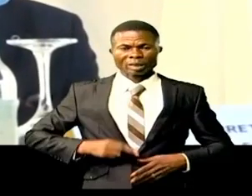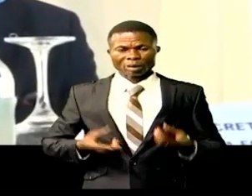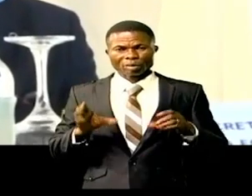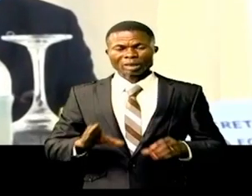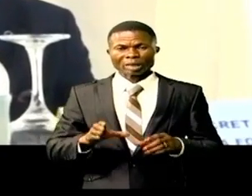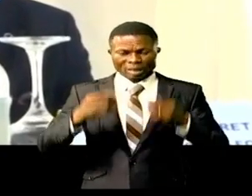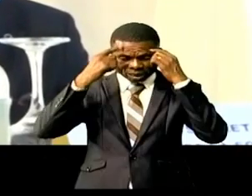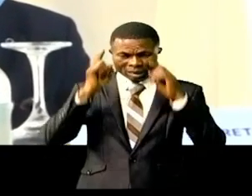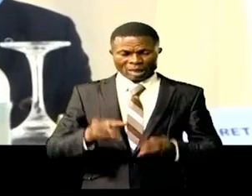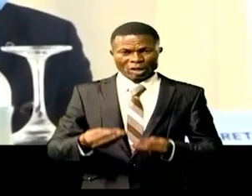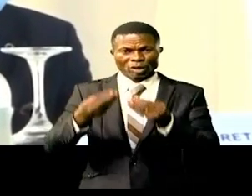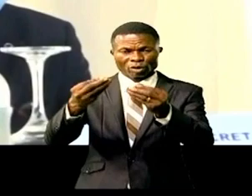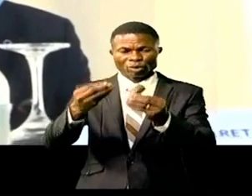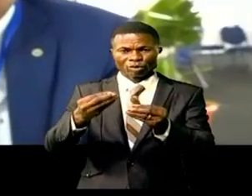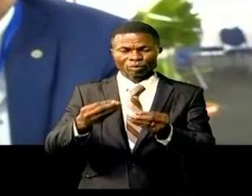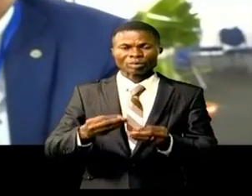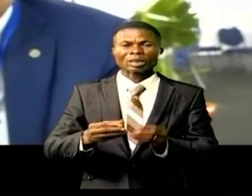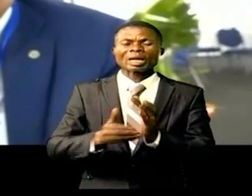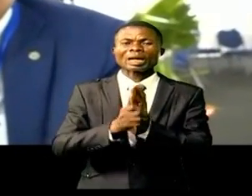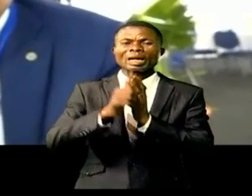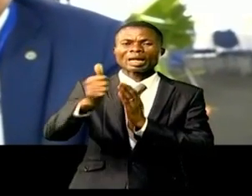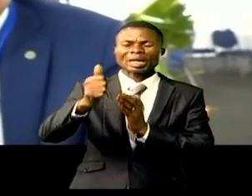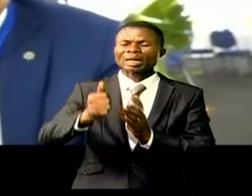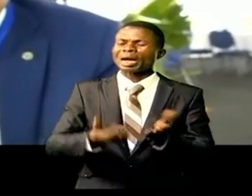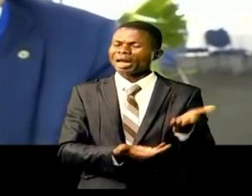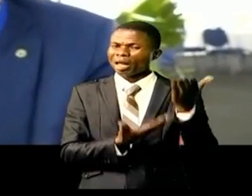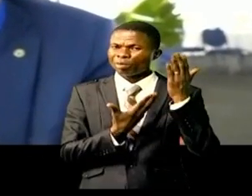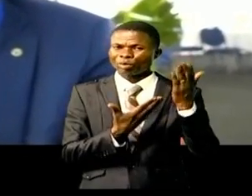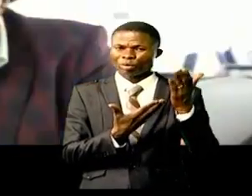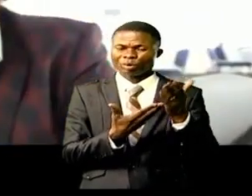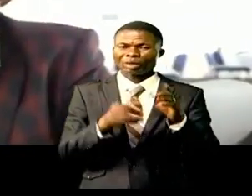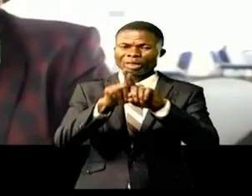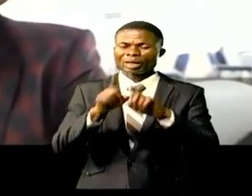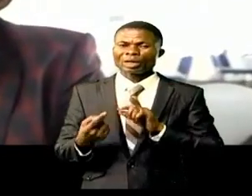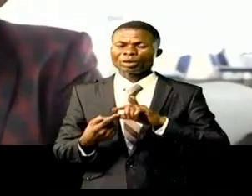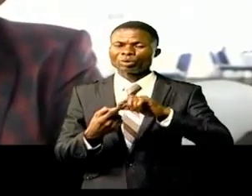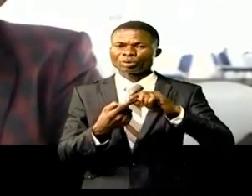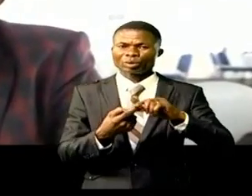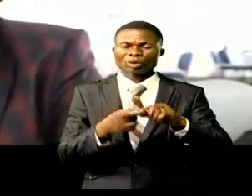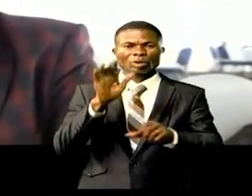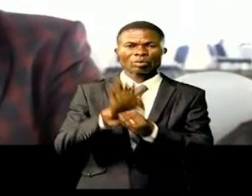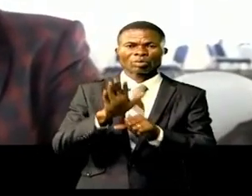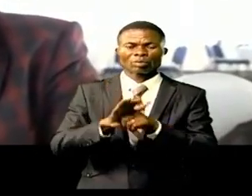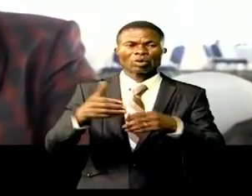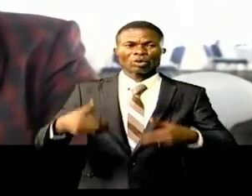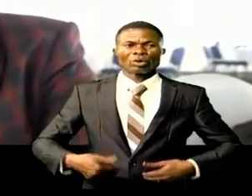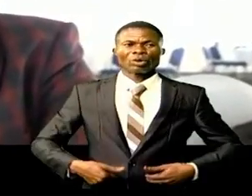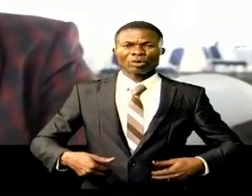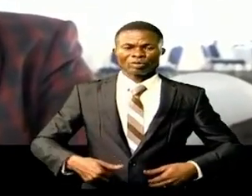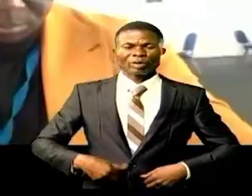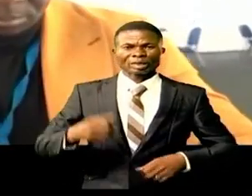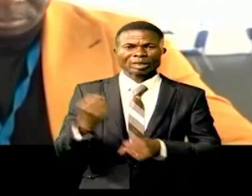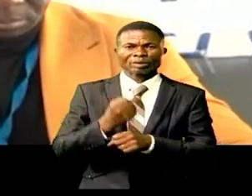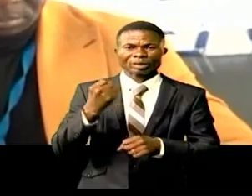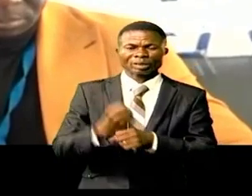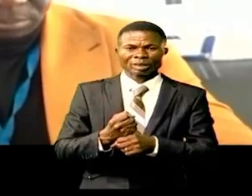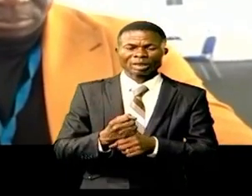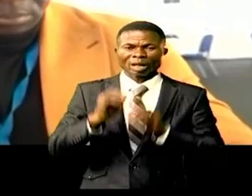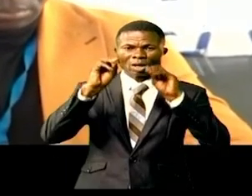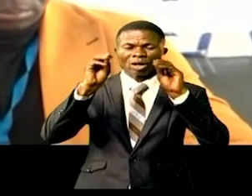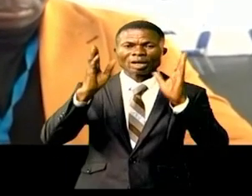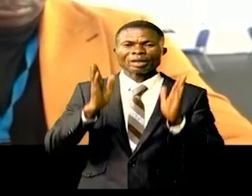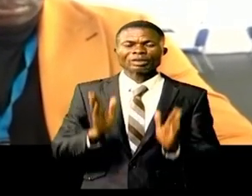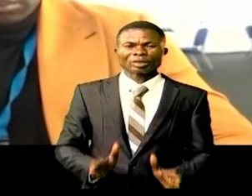tient à donner une qualification pertinente et particulièrement aux nombreux jeunes qui œuvrent dans l'enseignement,